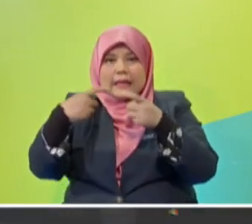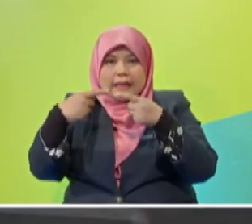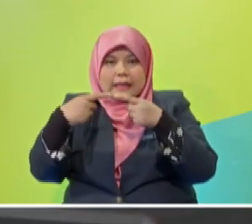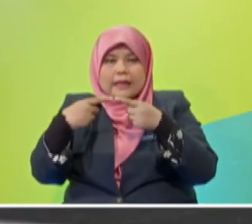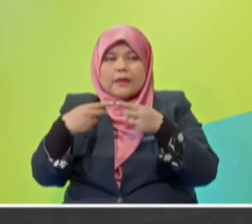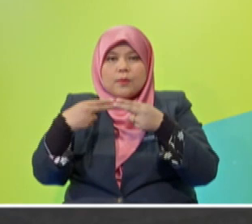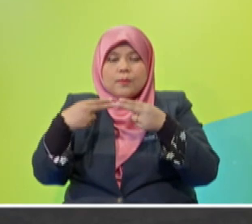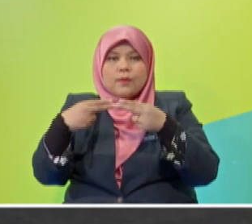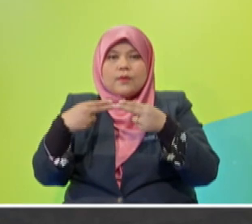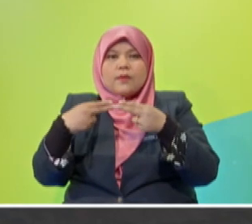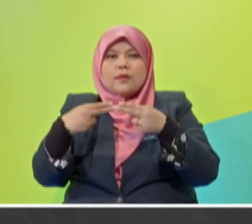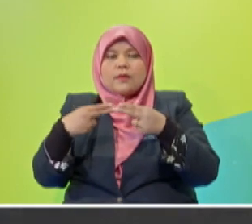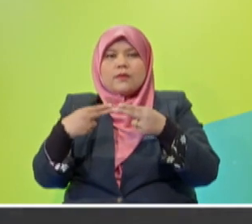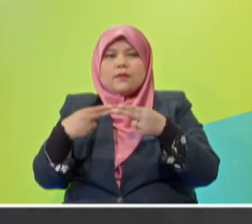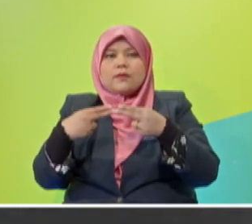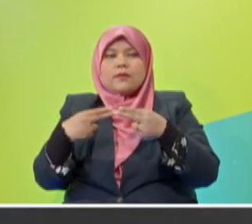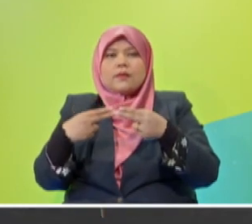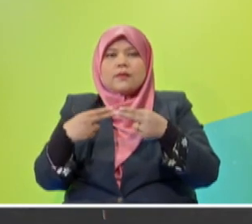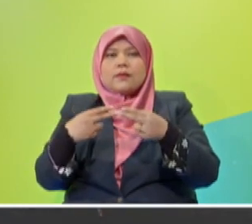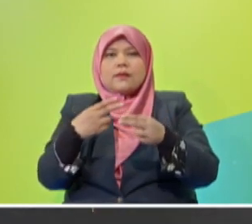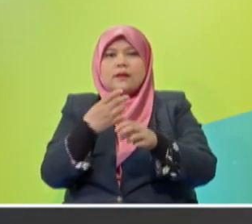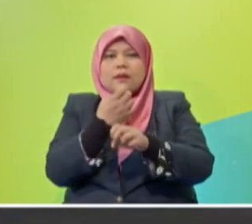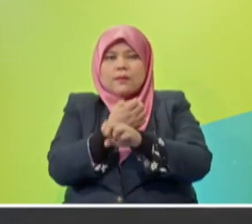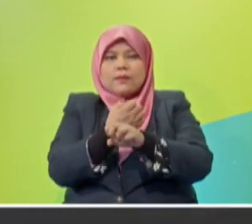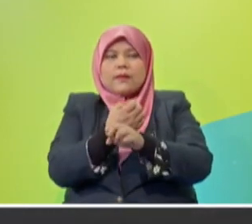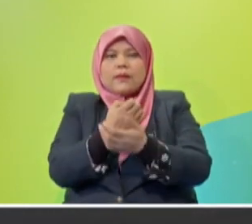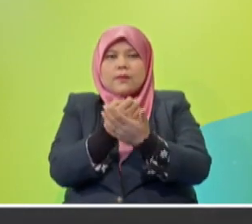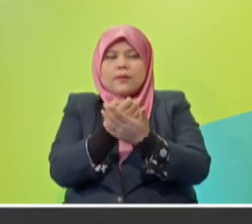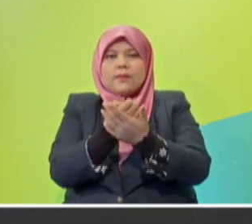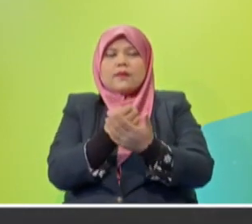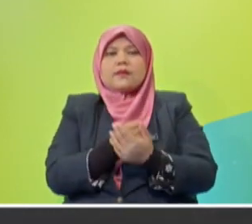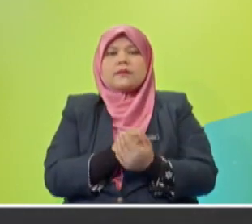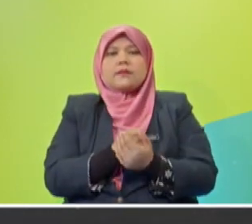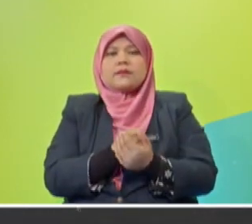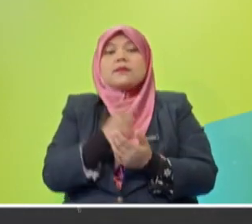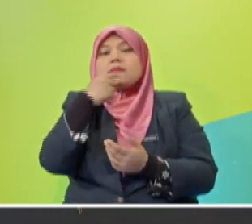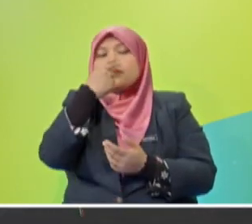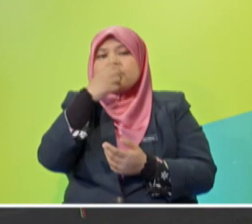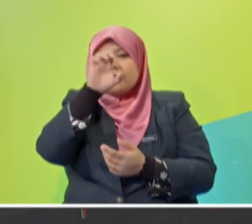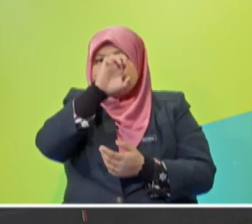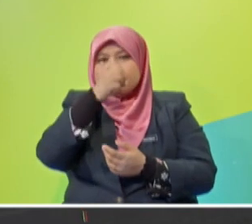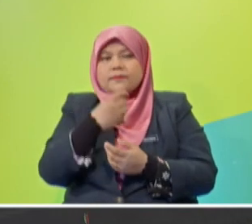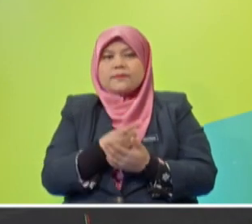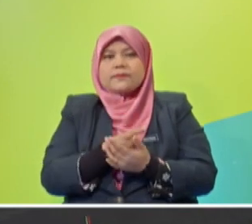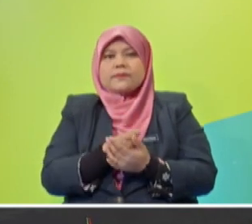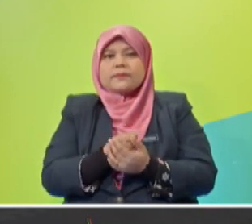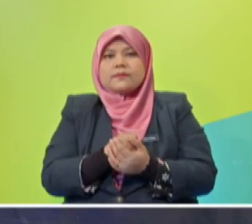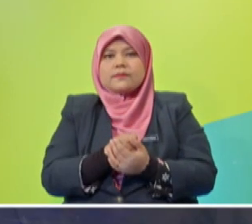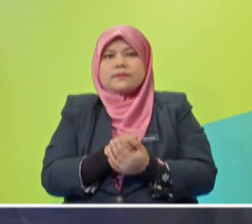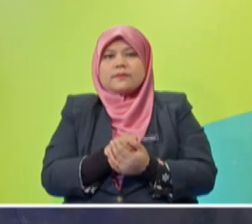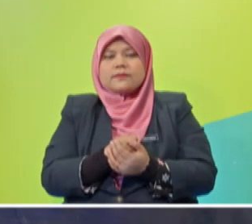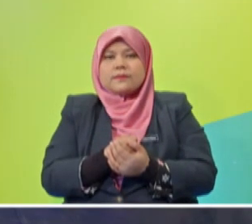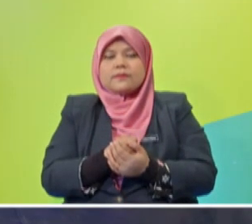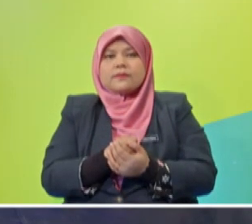ekonomi mempengaruhi taraf hidup penduduk. Siapa yang nak cuba jawab? Jelaskan. Jelaskan,